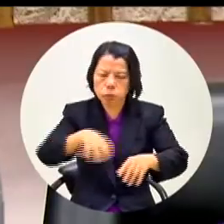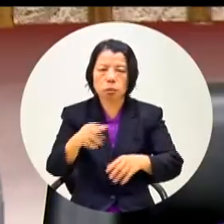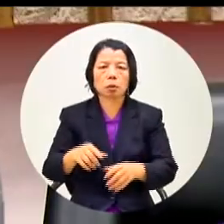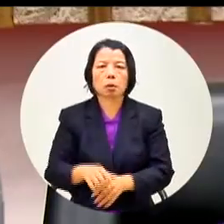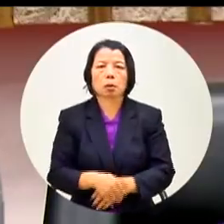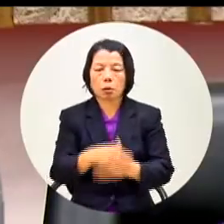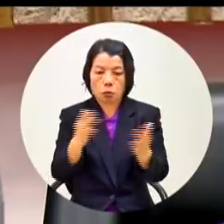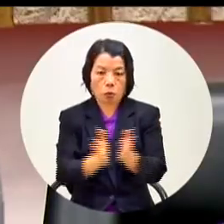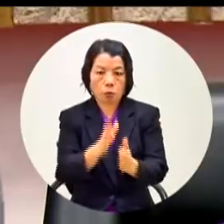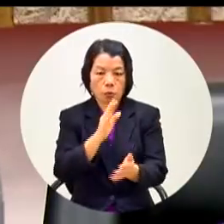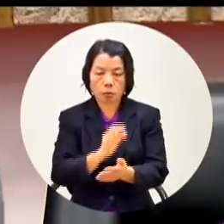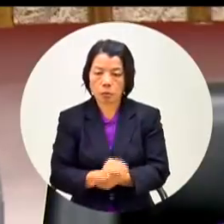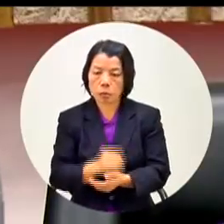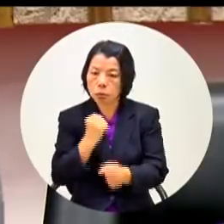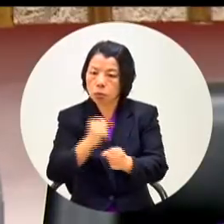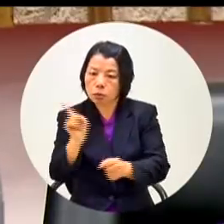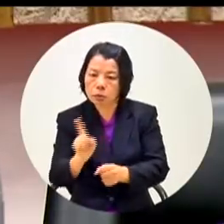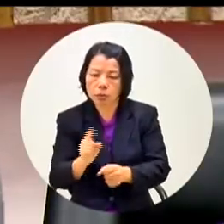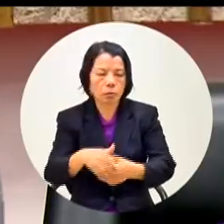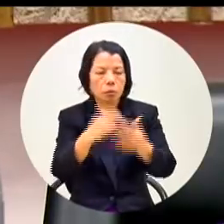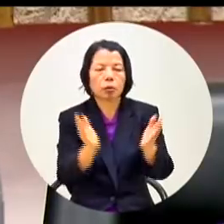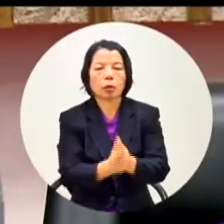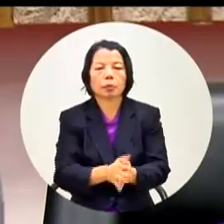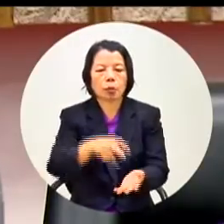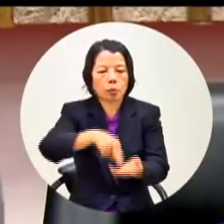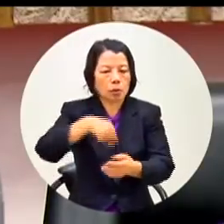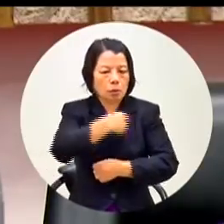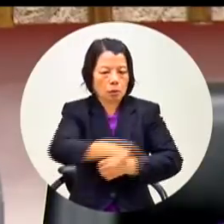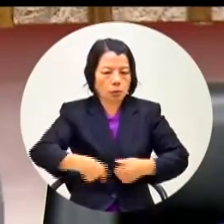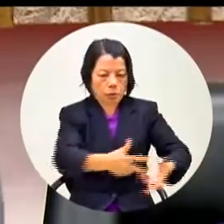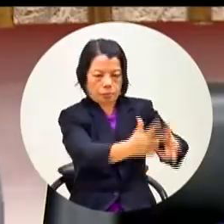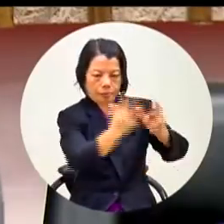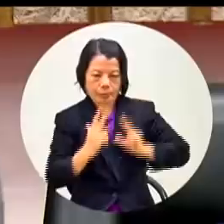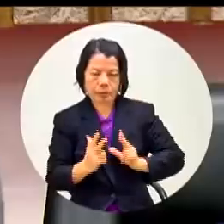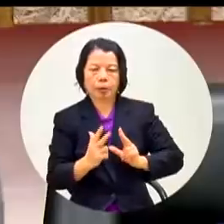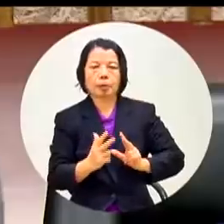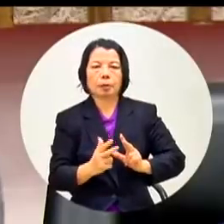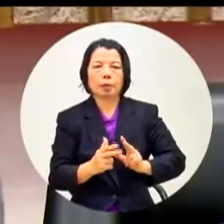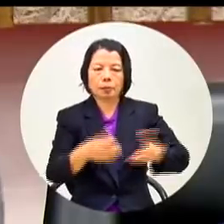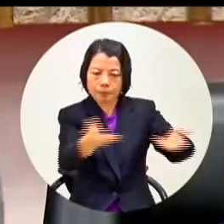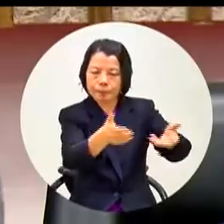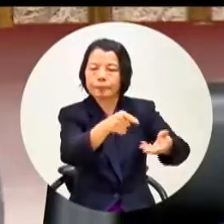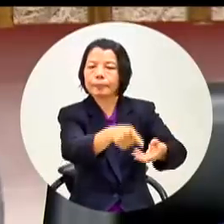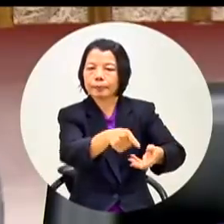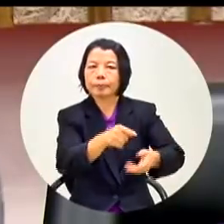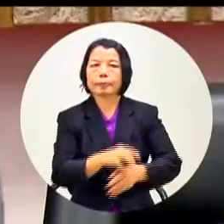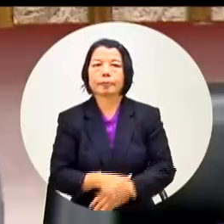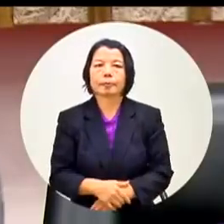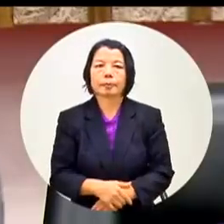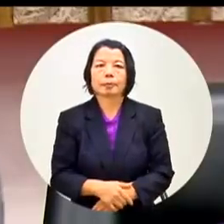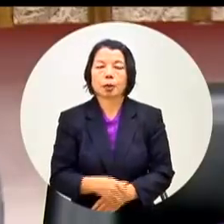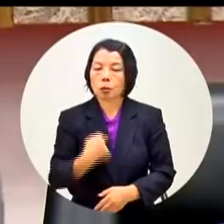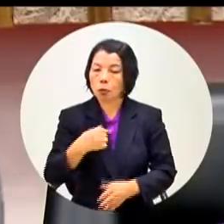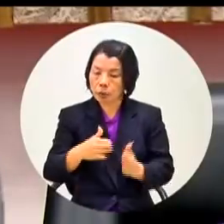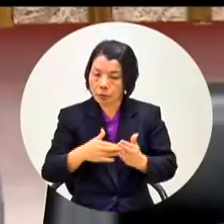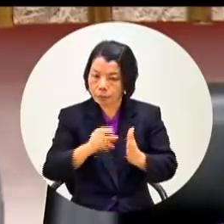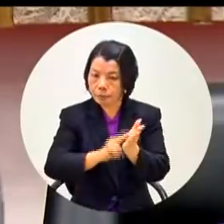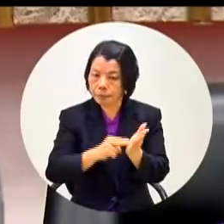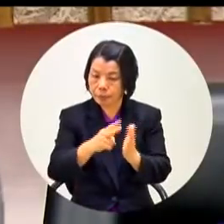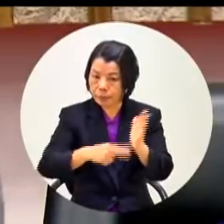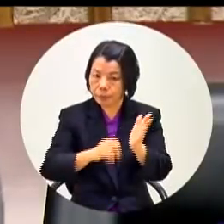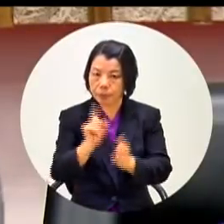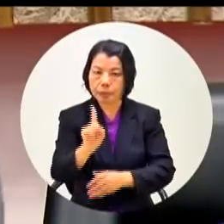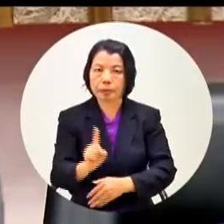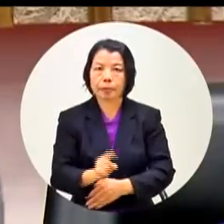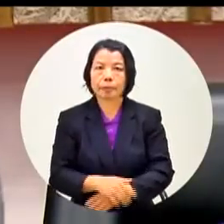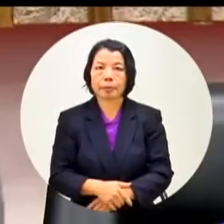一个高架的一个方式的立体轻轨哈。我要讲的是，目前呢，我们是不是有实际去考